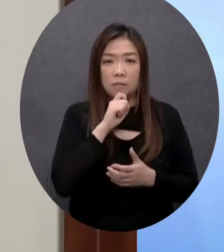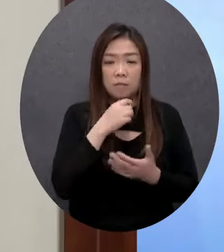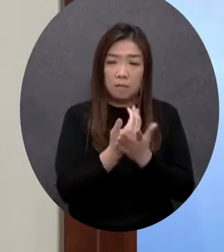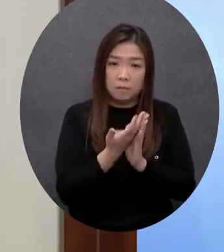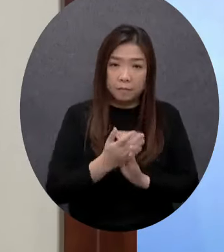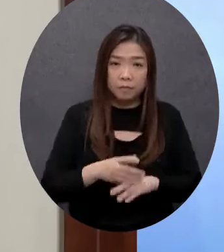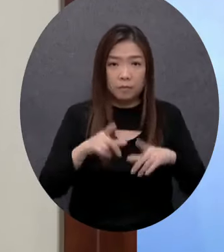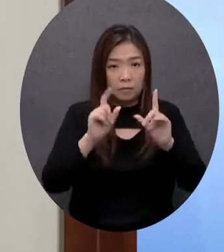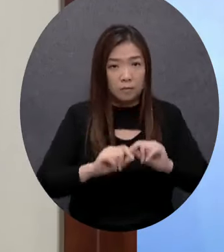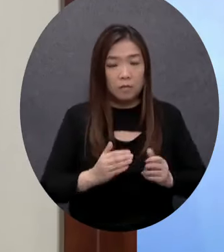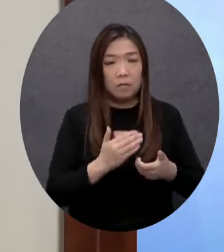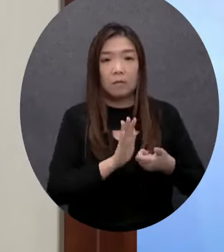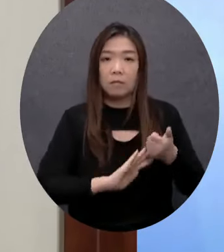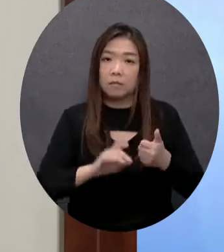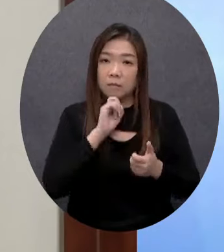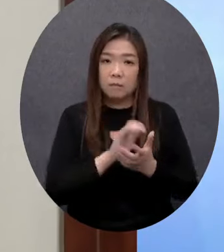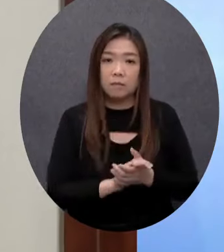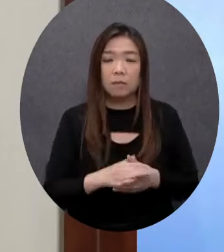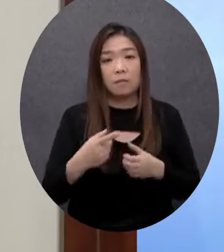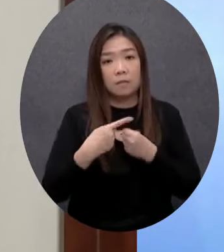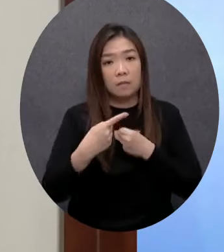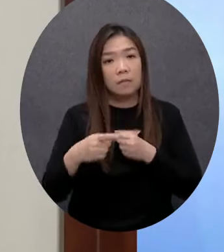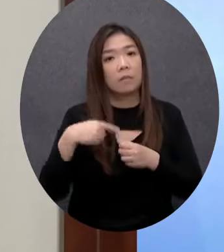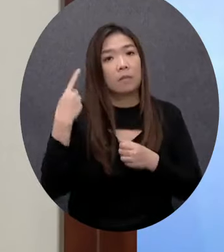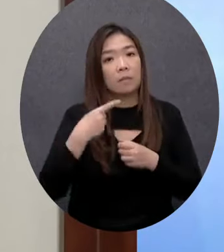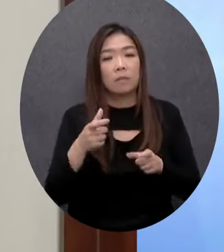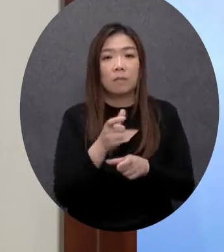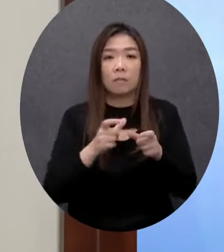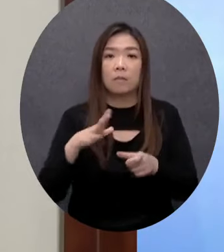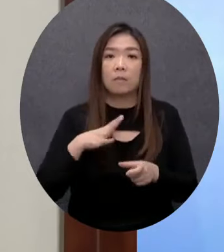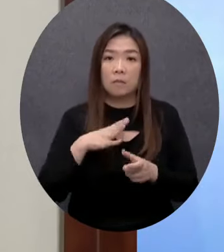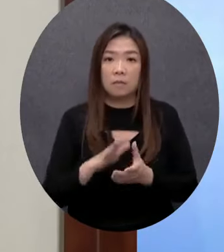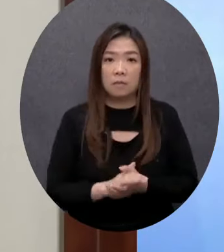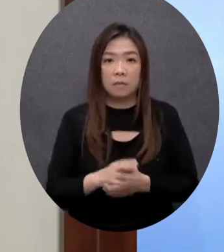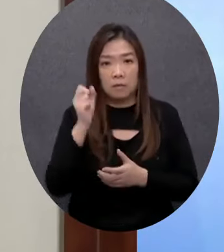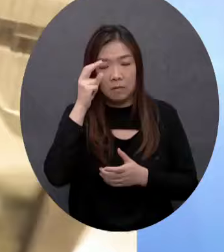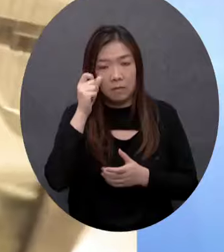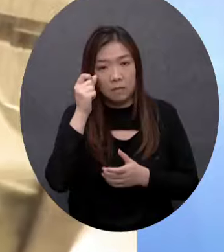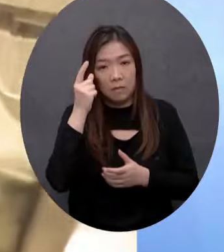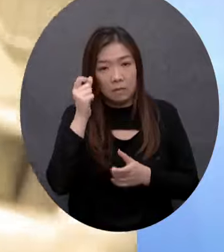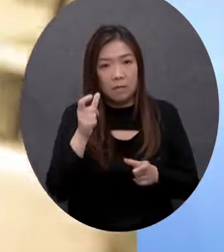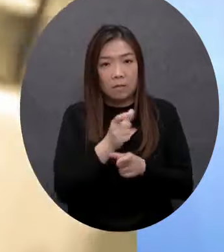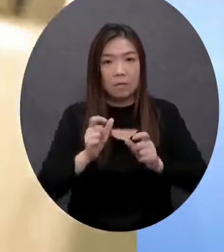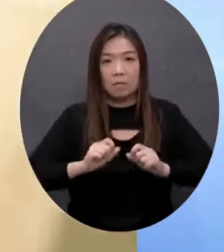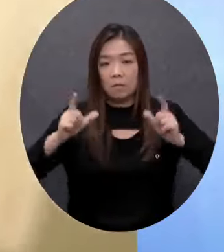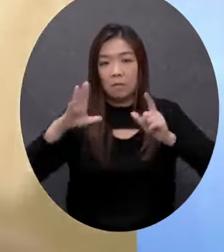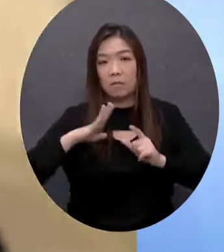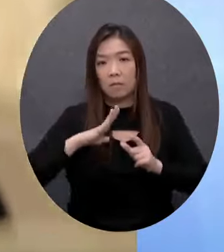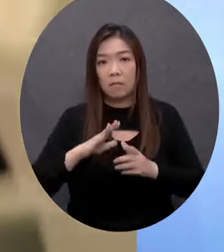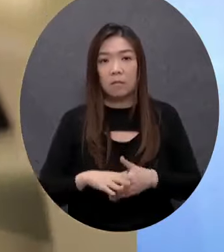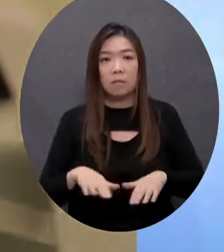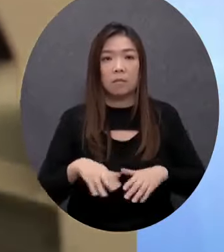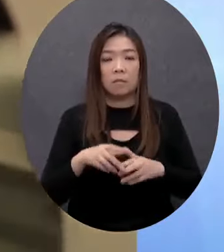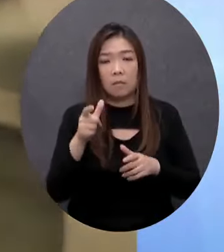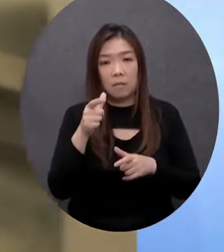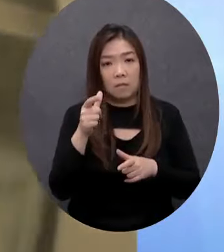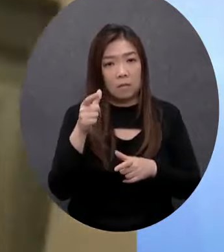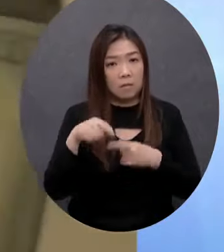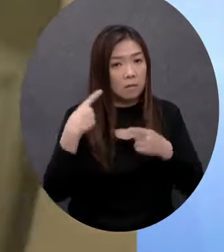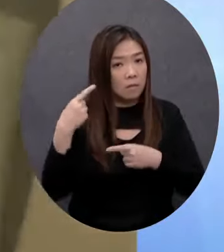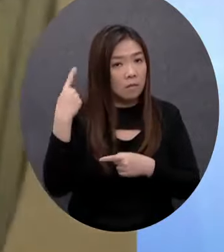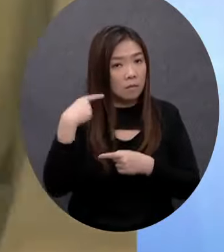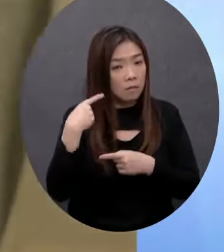响嘅。第一當然就是美國的經濟情況，尤其是通脹情況。而整體呢，美國的減息的開始